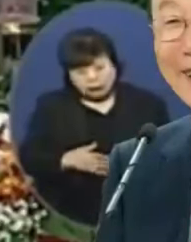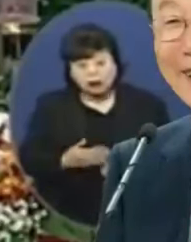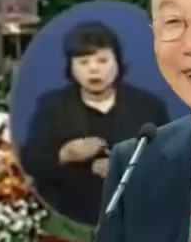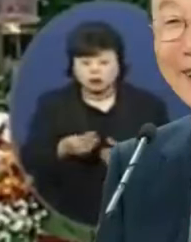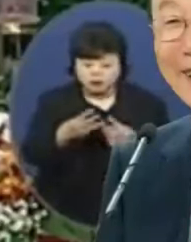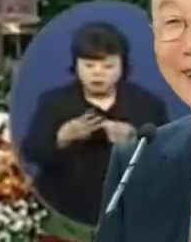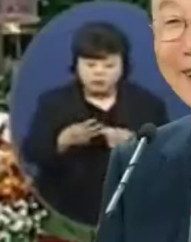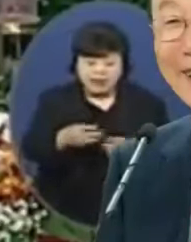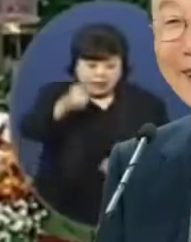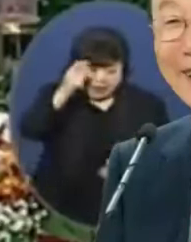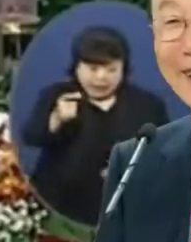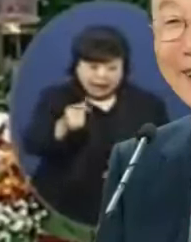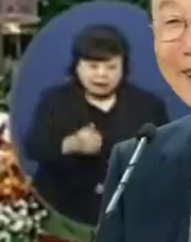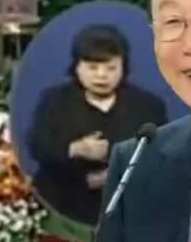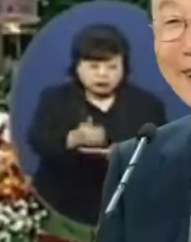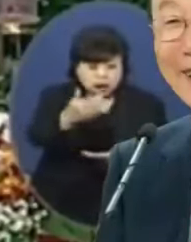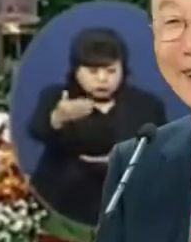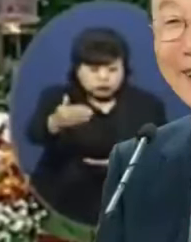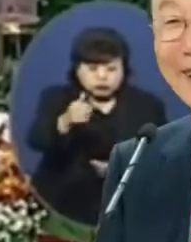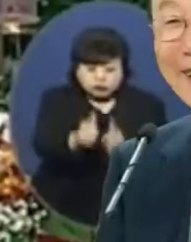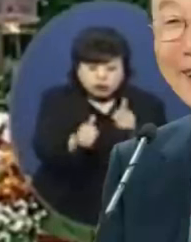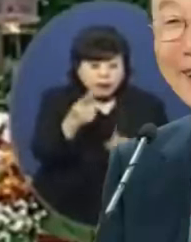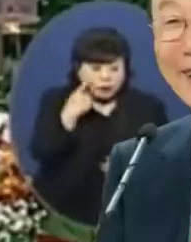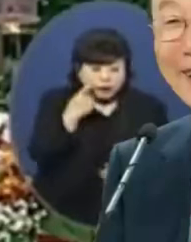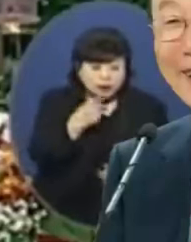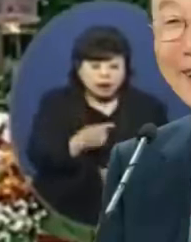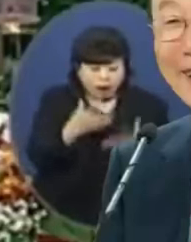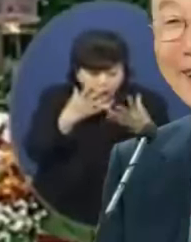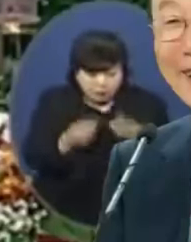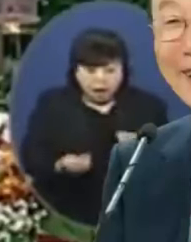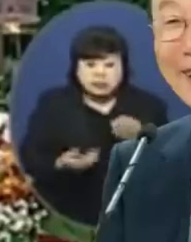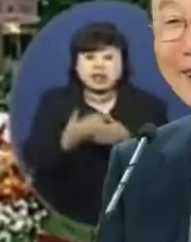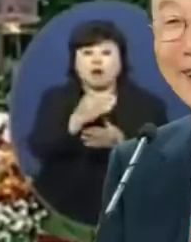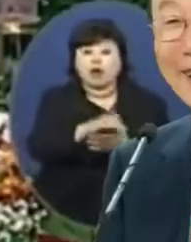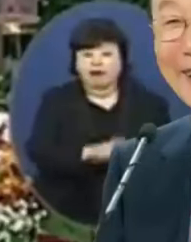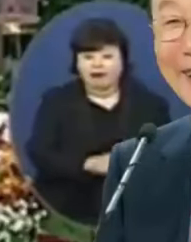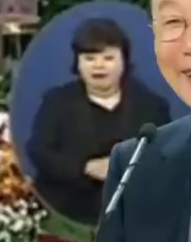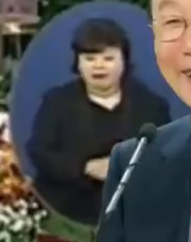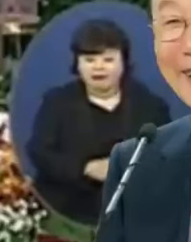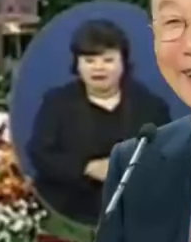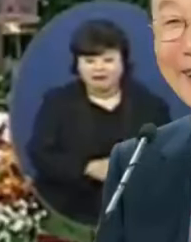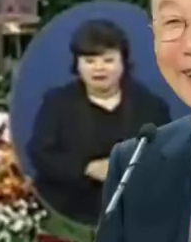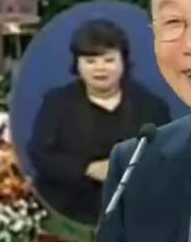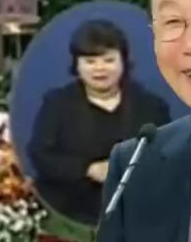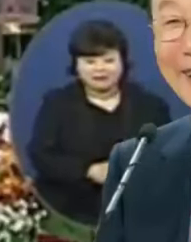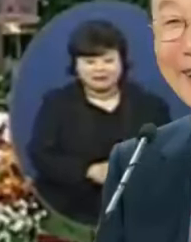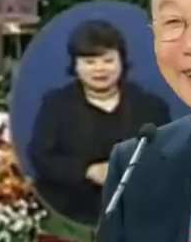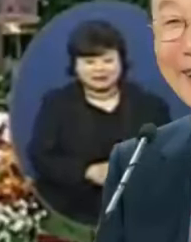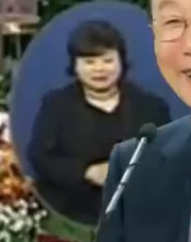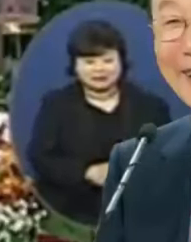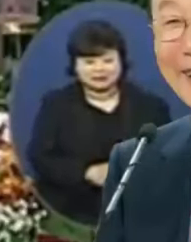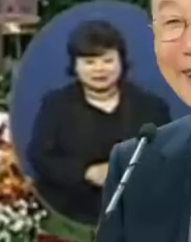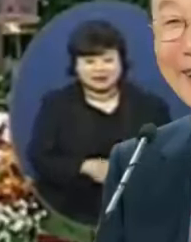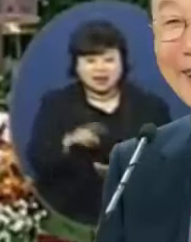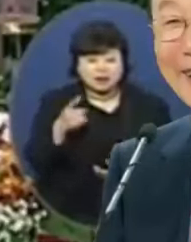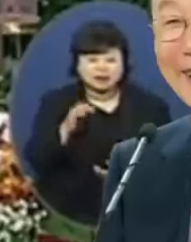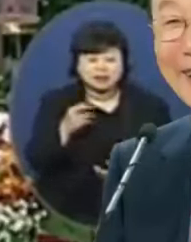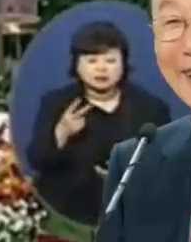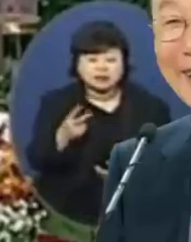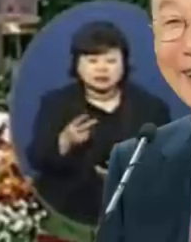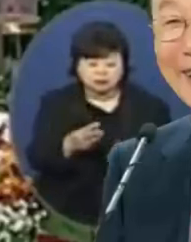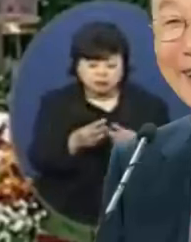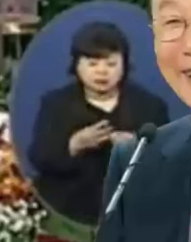101파운드에다가 못한다는 말을 주입시키고 하니까 29파운드 잡다가 당신은 잘할 수 있다고 용기를 주니까